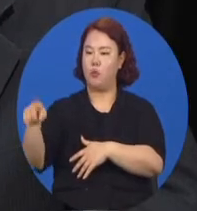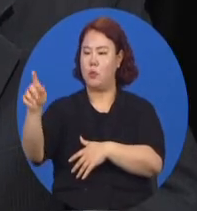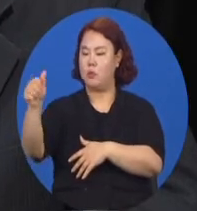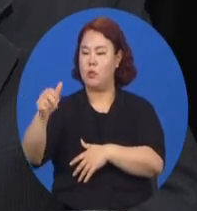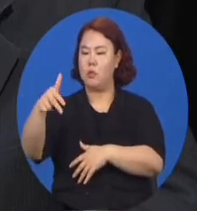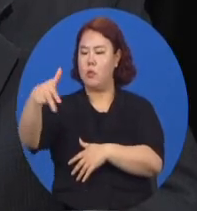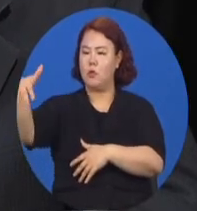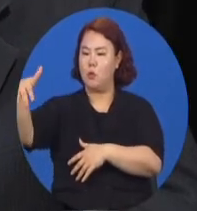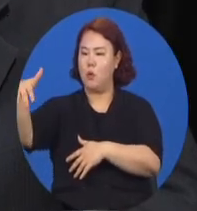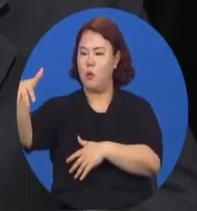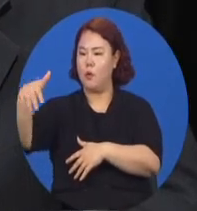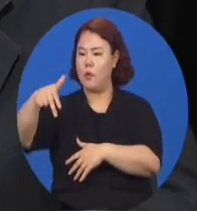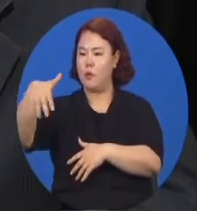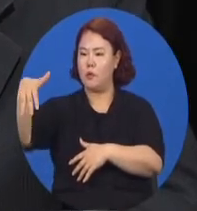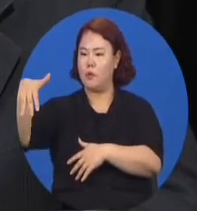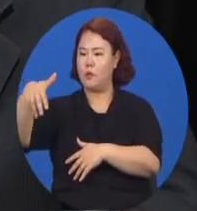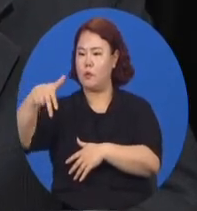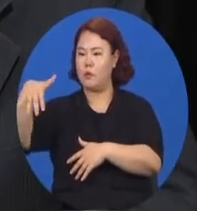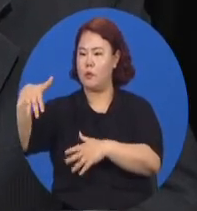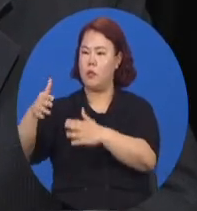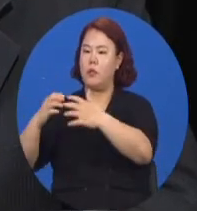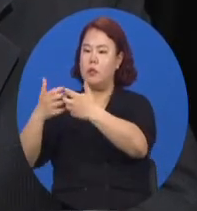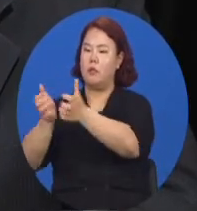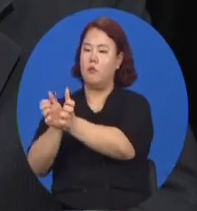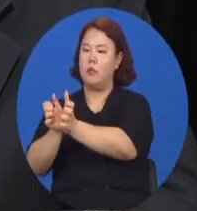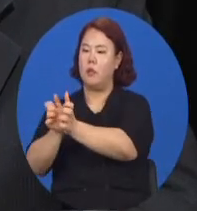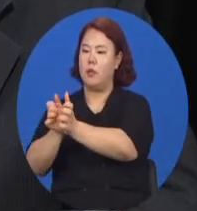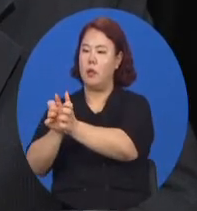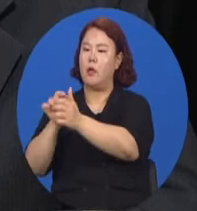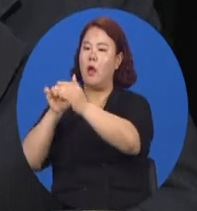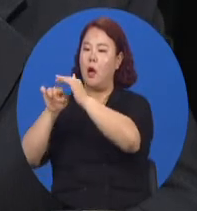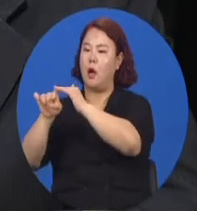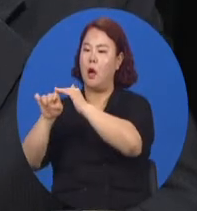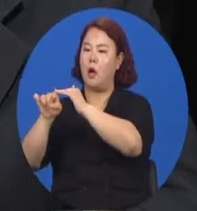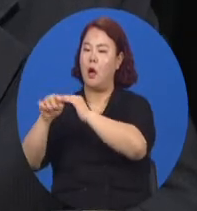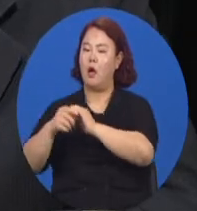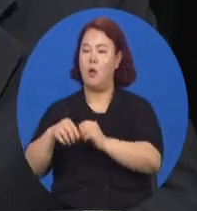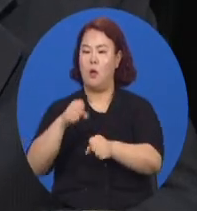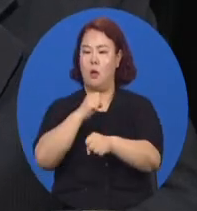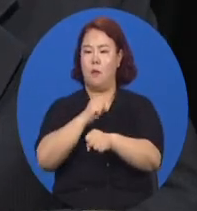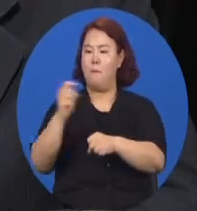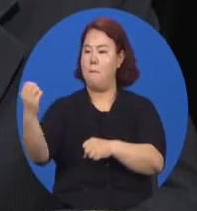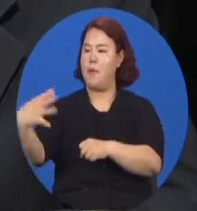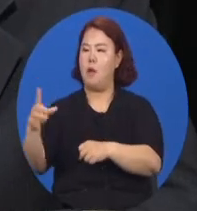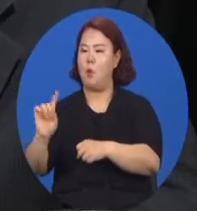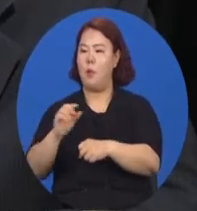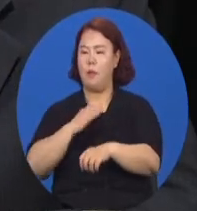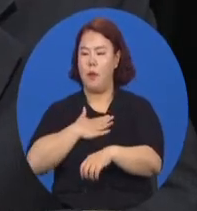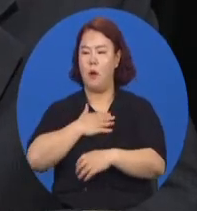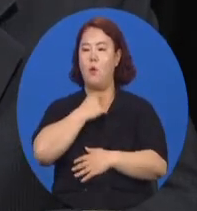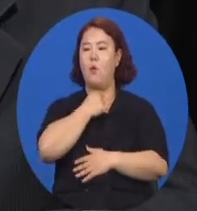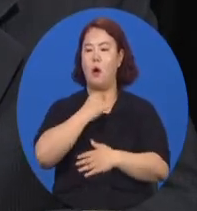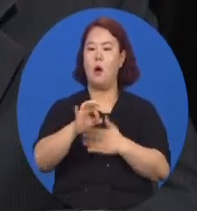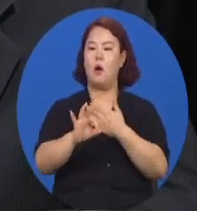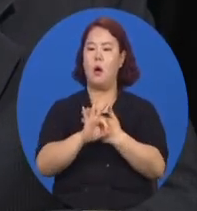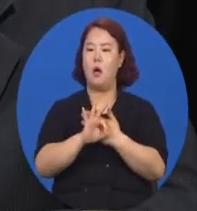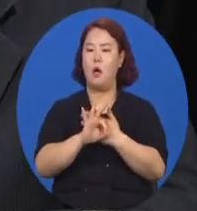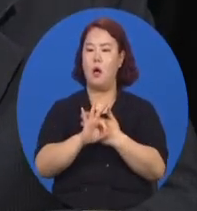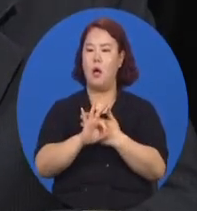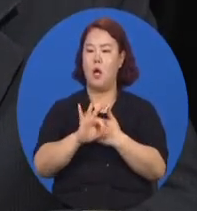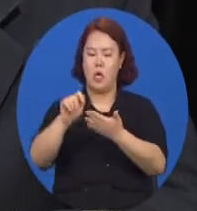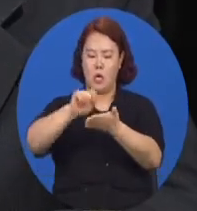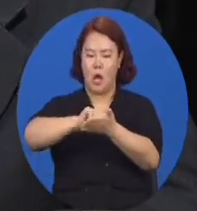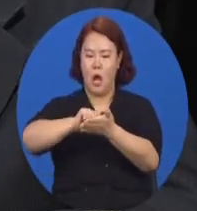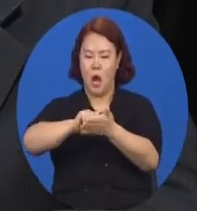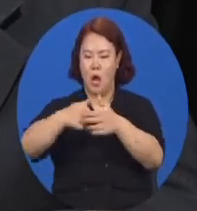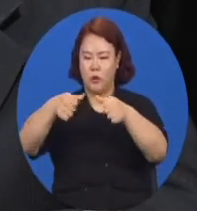당사무실에 올라가서 그분 말씀이 위원장 말씀이 고생인 거 알으니까 내가 원하면은 각서라도